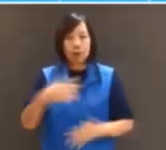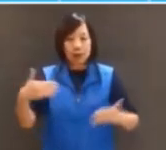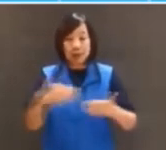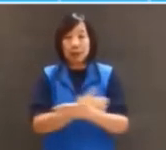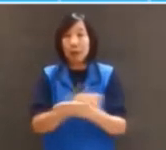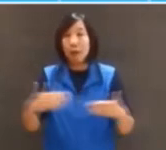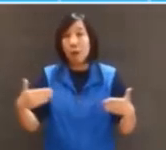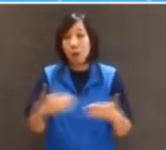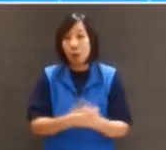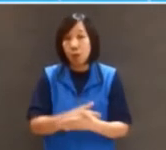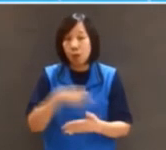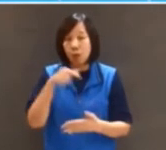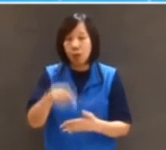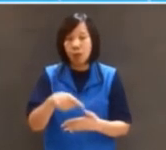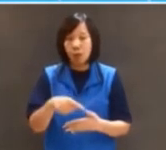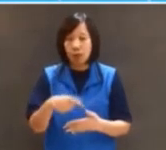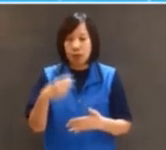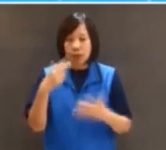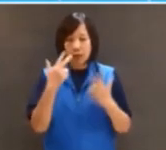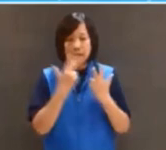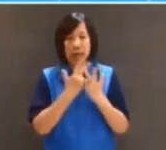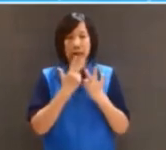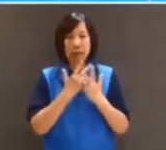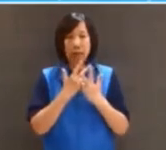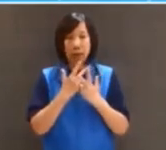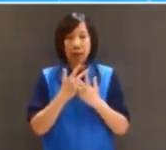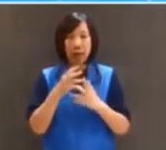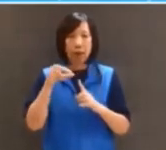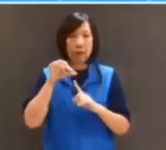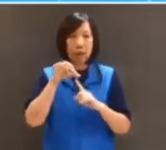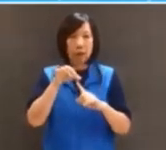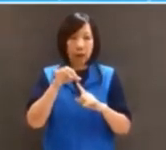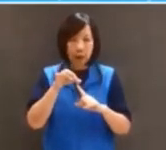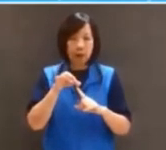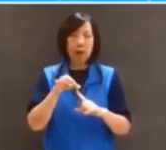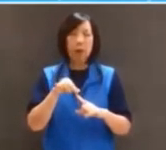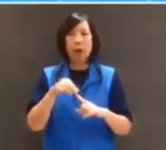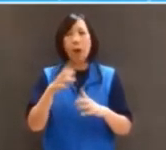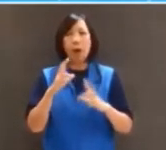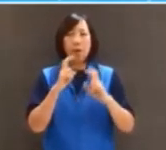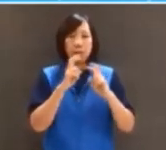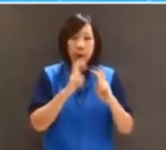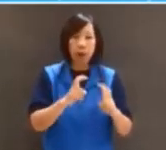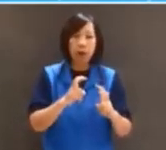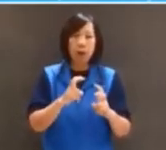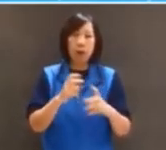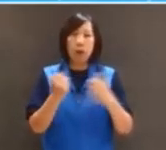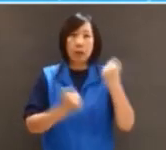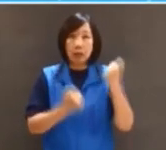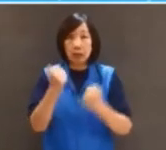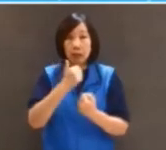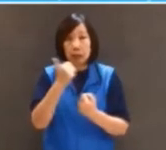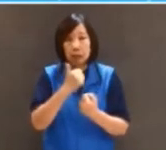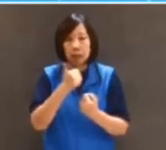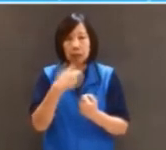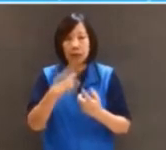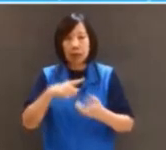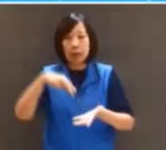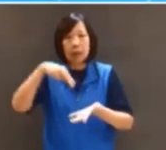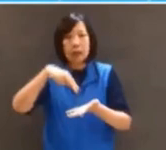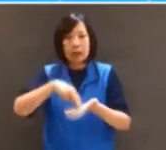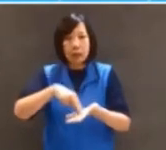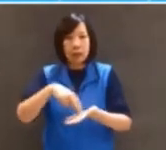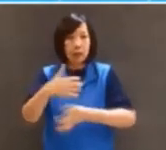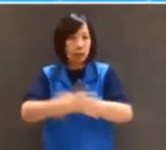输，新北的公车、新巴士、捷运驾驶跟站务人员，